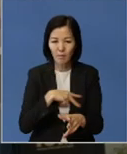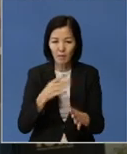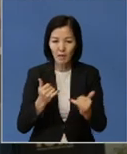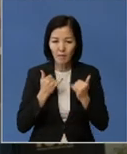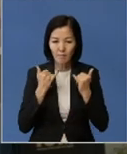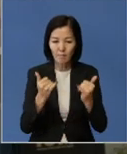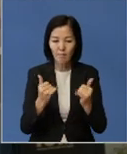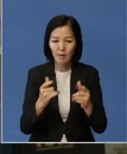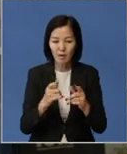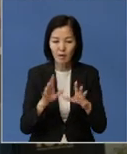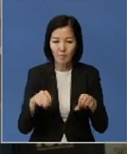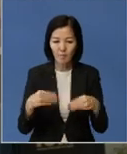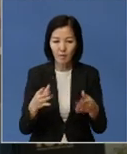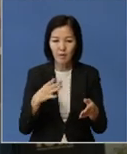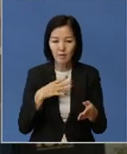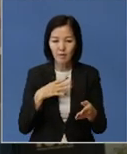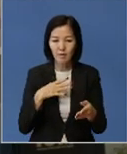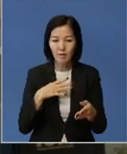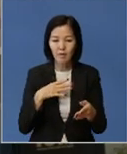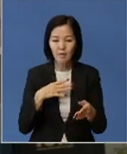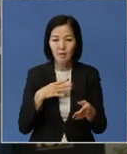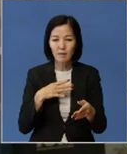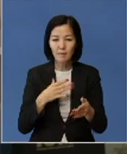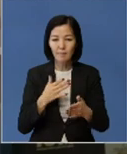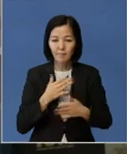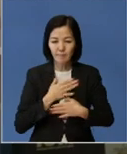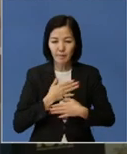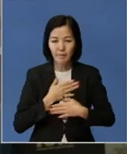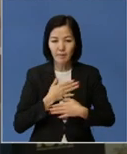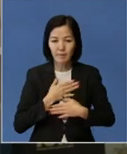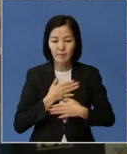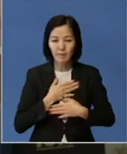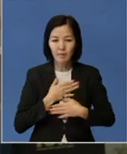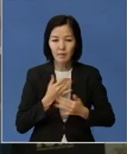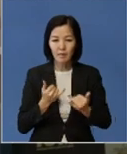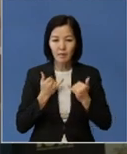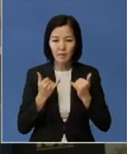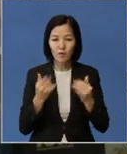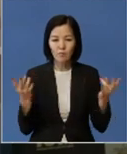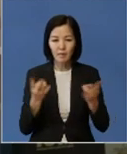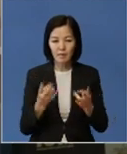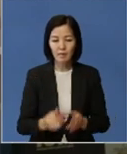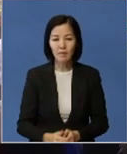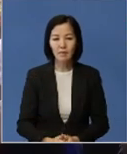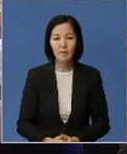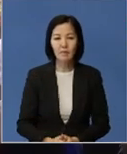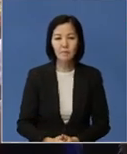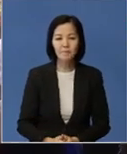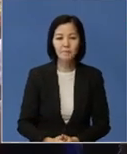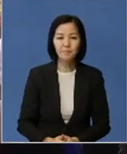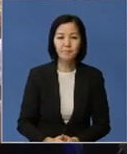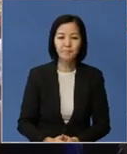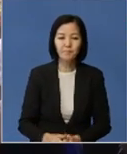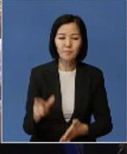ардақтаған екен. Бізде ардақтауға тұратын азаматты алақанымызға салып жүруіміз керек деп ойлаймын. Жүкел